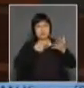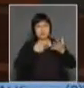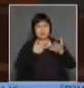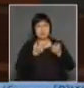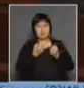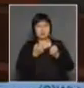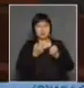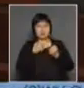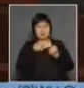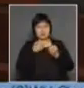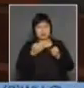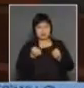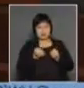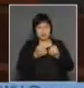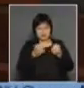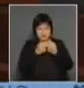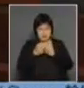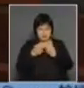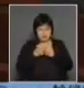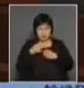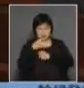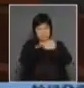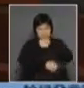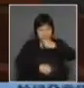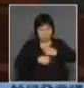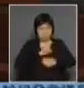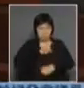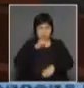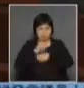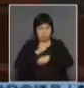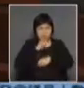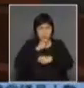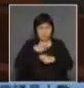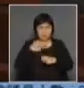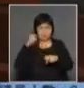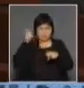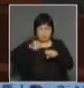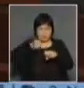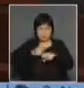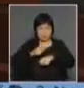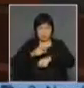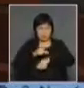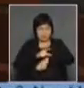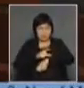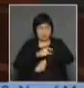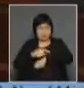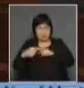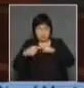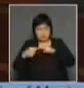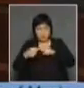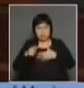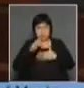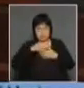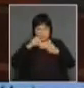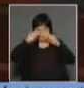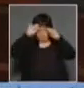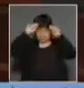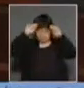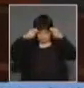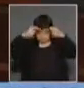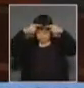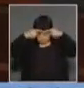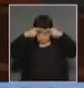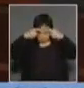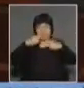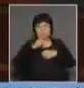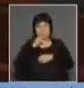盾牌自制有釘，呢啲戴曬頭盔，嗰啲嘅暴徒戴住曬頭盔，一二三咁向